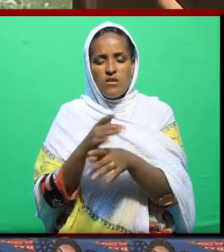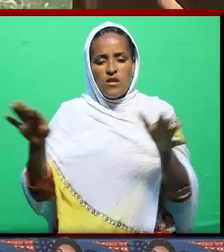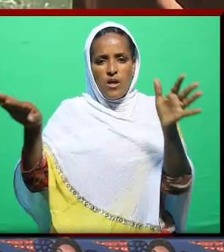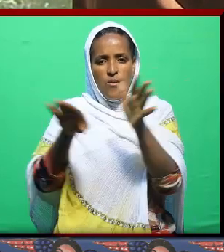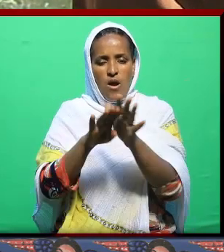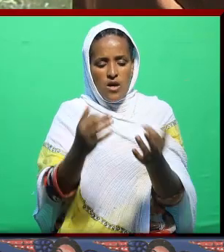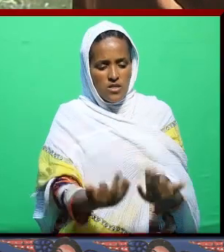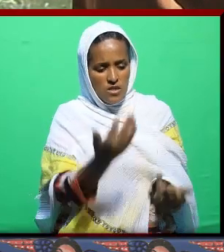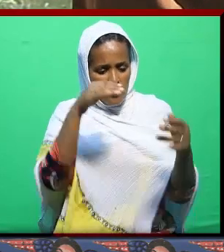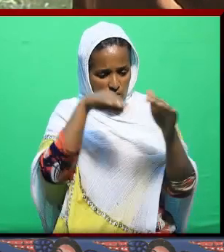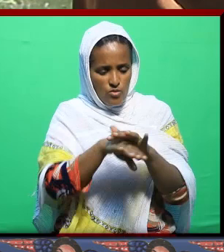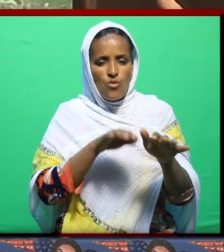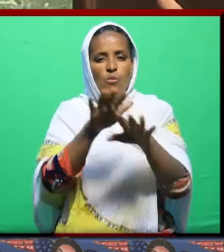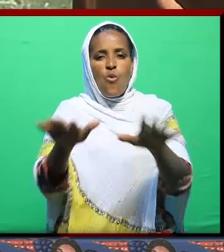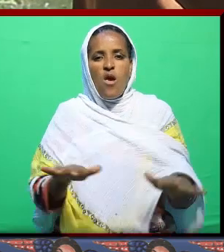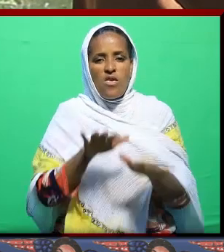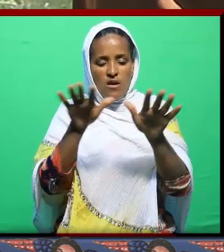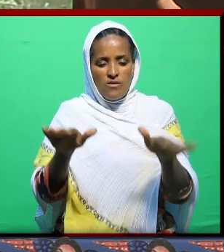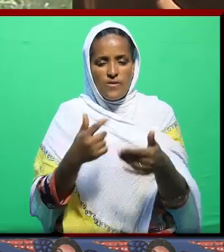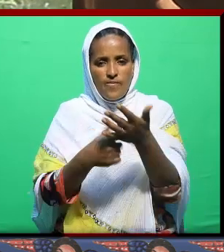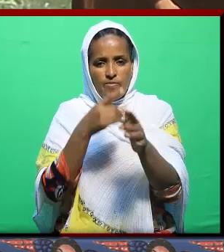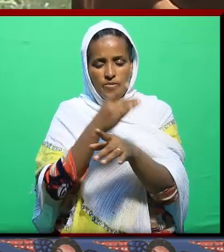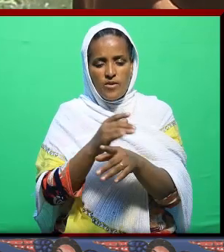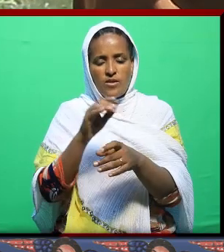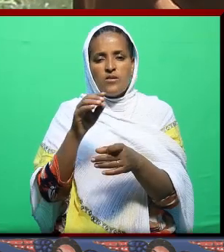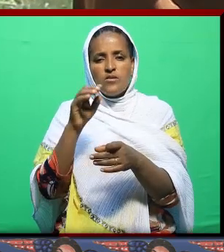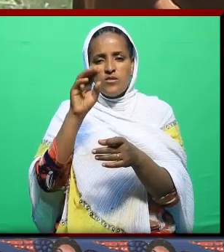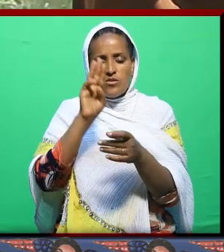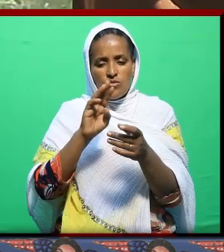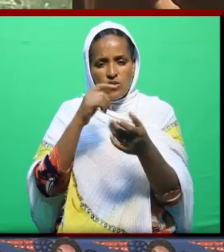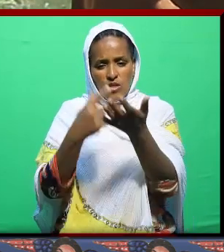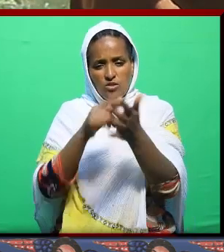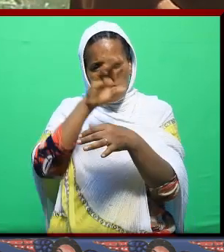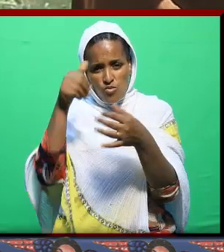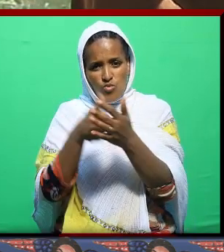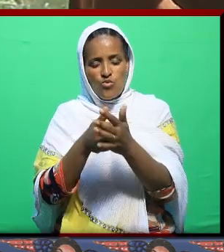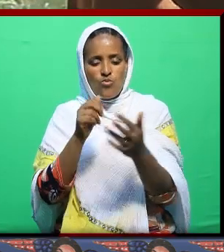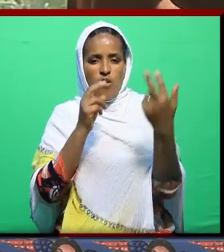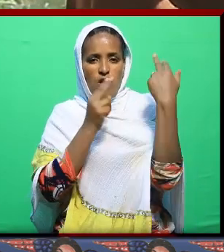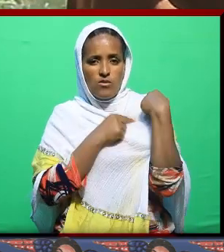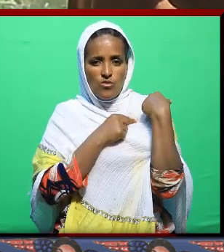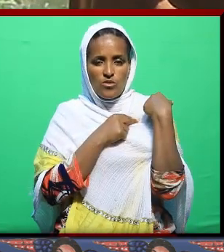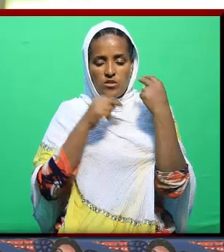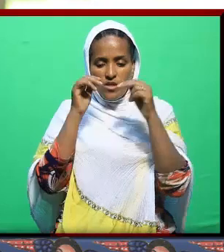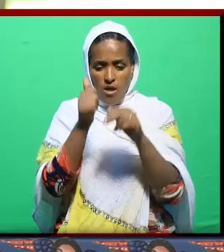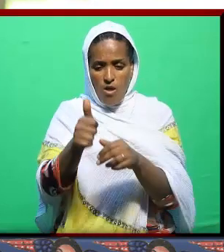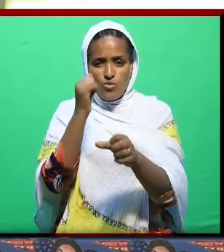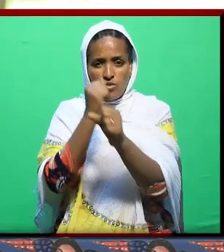ዘውስተ ባህረ እሳት ከባህረ እሳት ገብቶ መዋኘት ነጽሮተ ስሉስ ቅዱስ ከወይነ እሳት እነዚህን